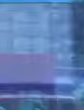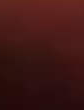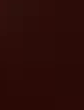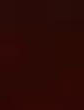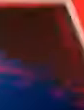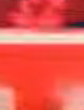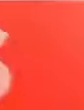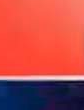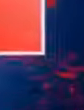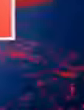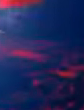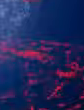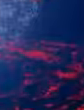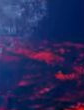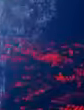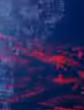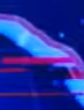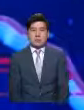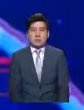айтам.